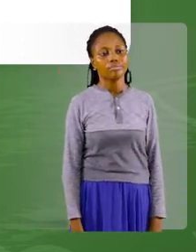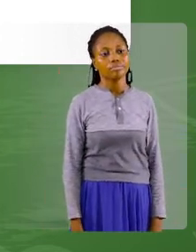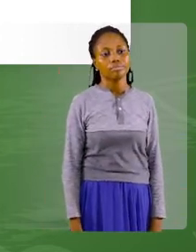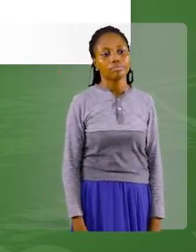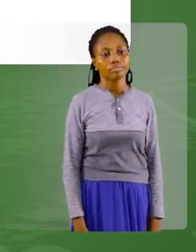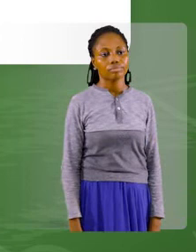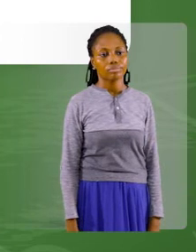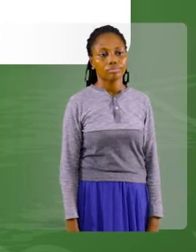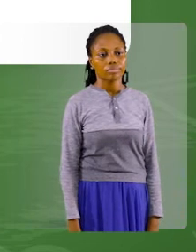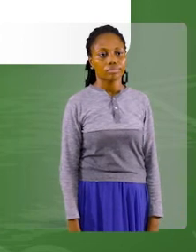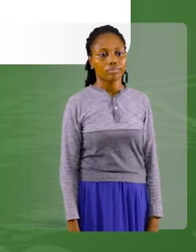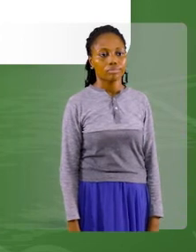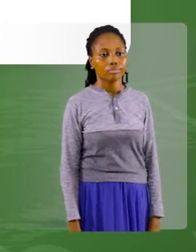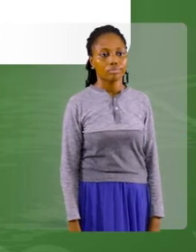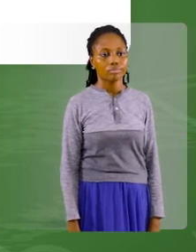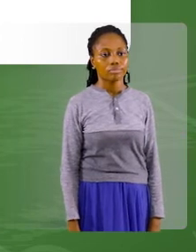correction.